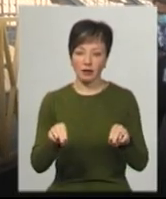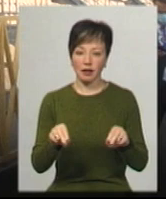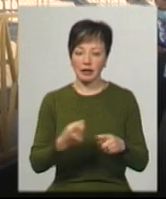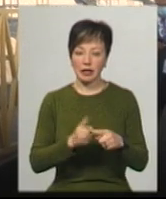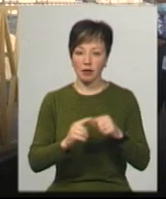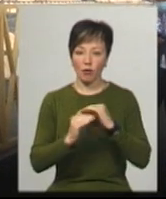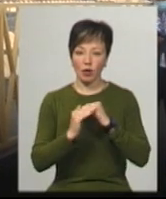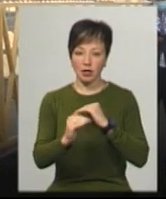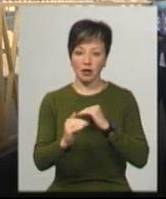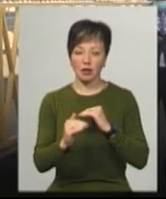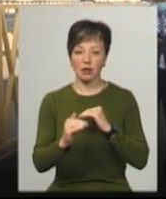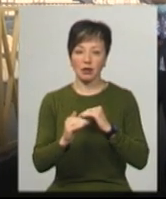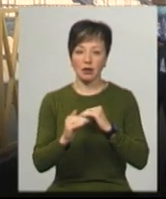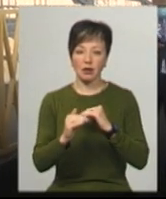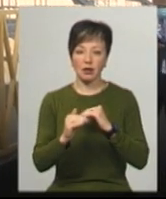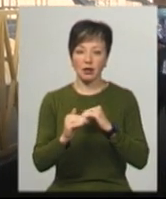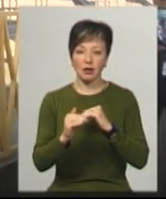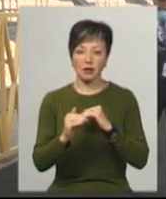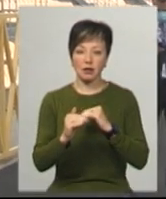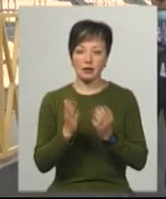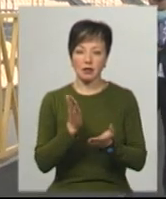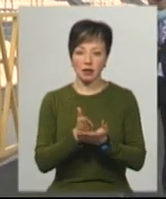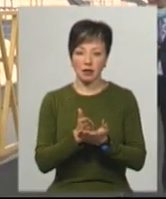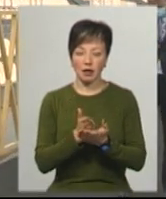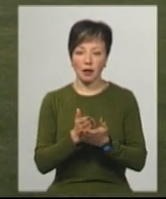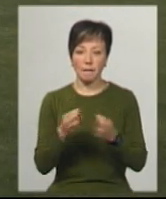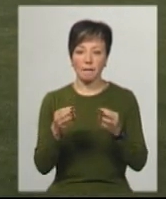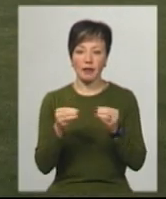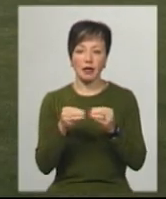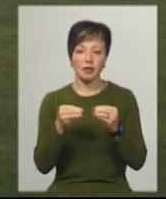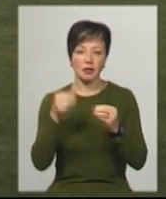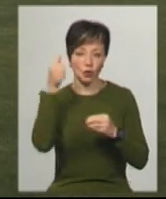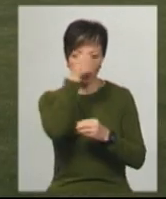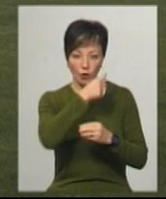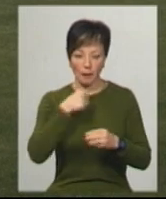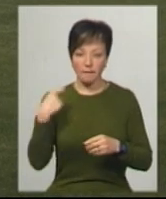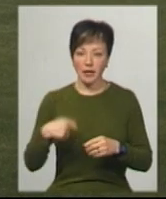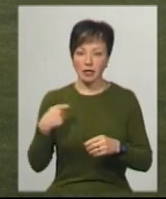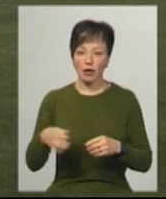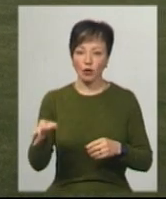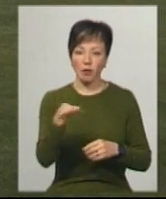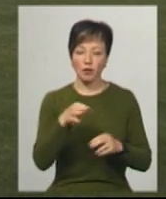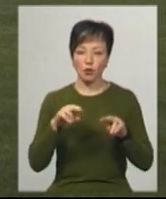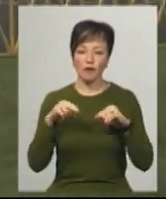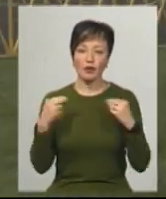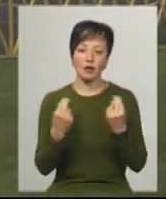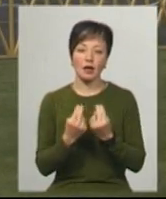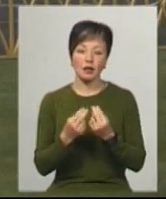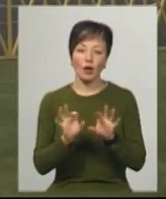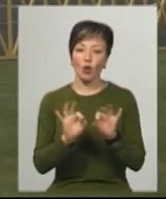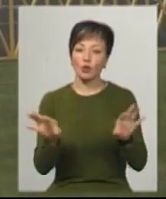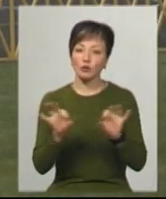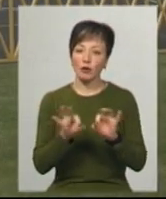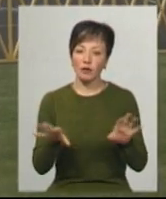дане покриття від виробника складає біля 10 років. Президент обласної федерації легкоатлетики Олександр Прокопов